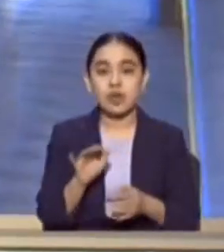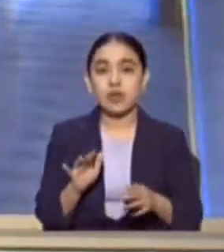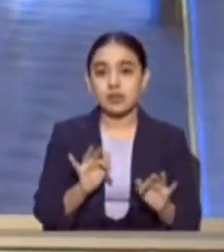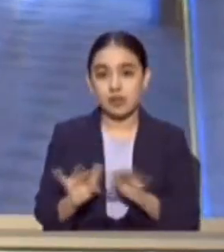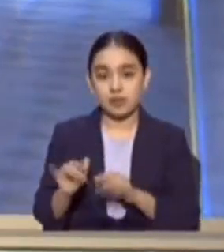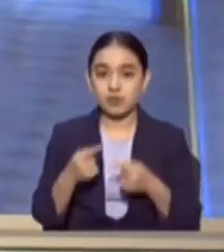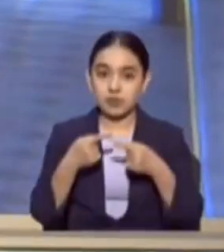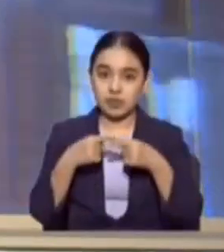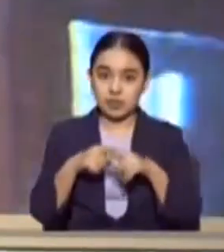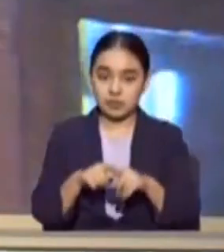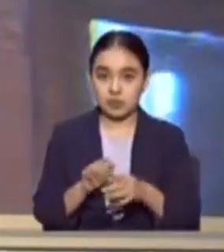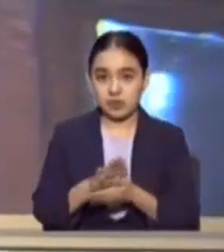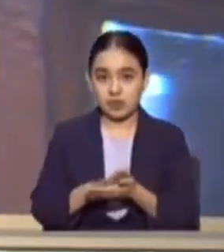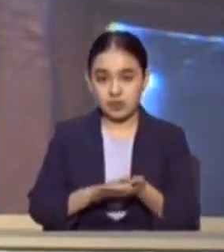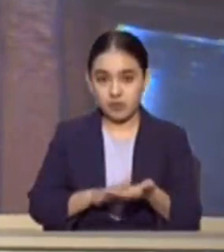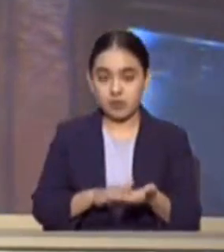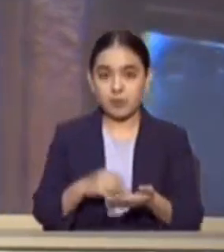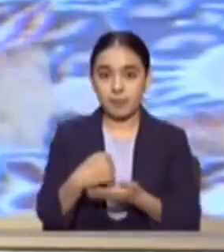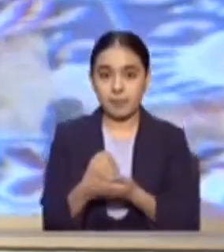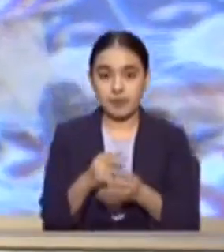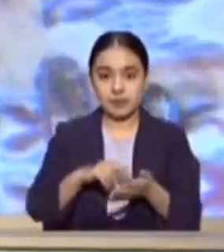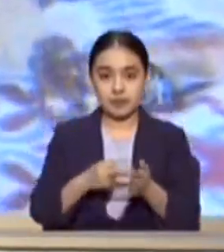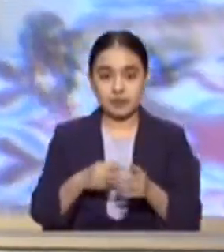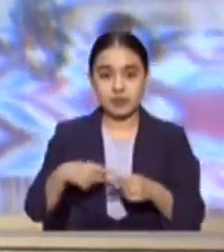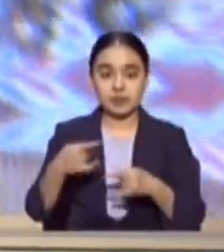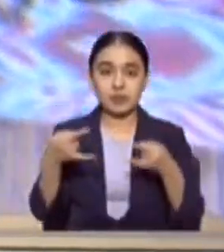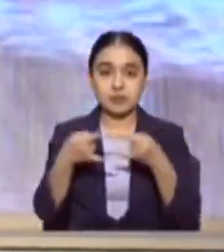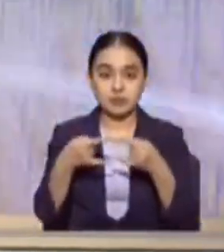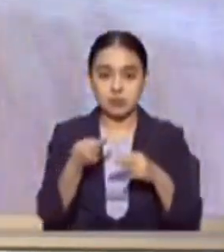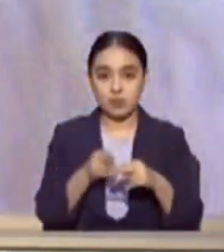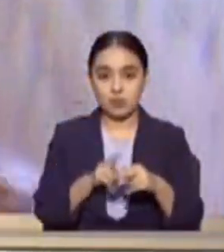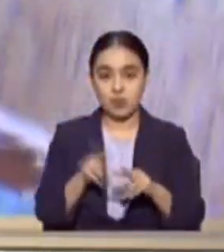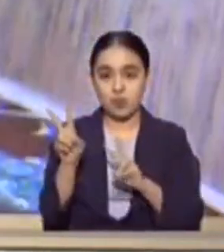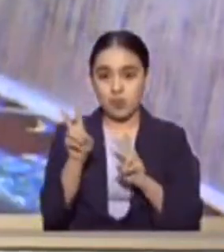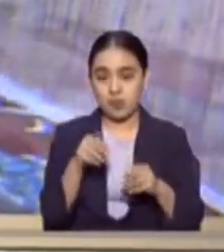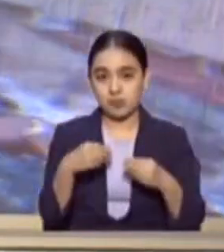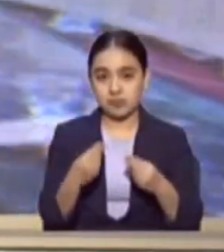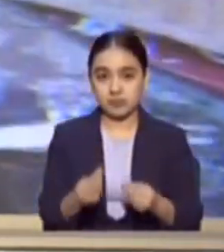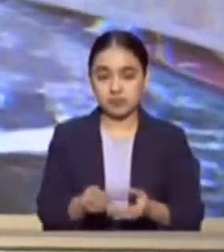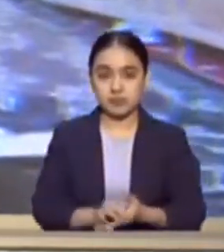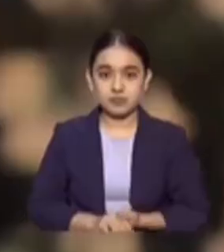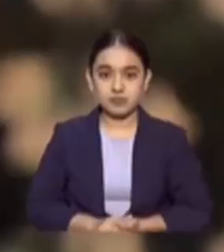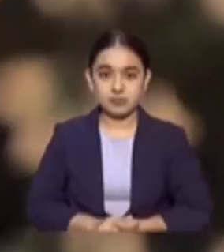tadbirlarni tizimli ravishda davom ettirish rejalashtirilgan. Navbatdagi lavhamiz ayni shu mavzuga bag'ishlanadi.